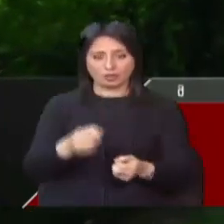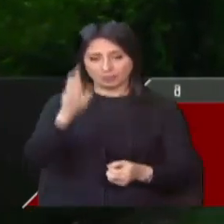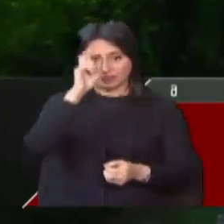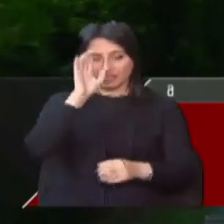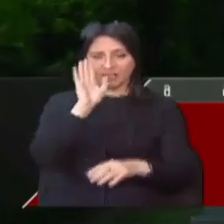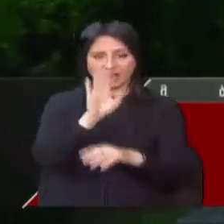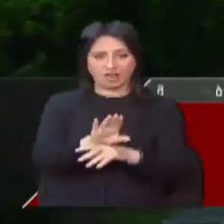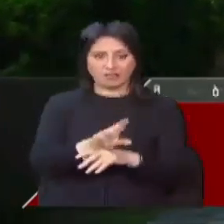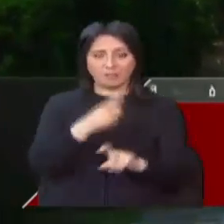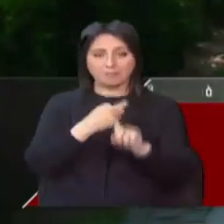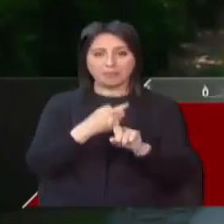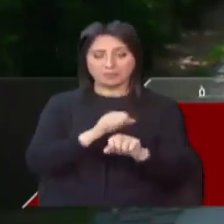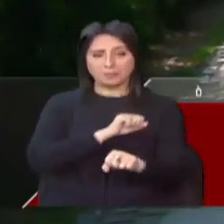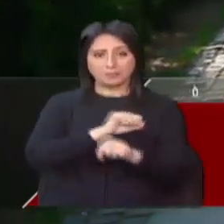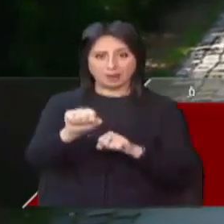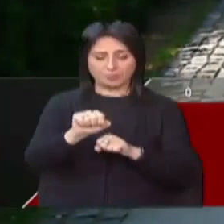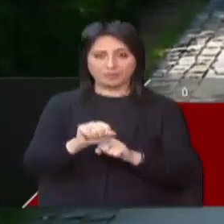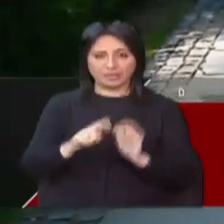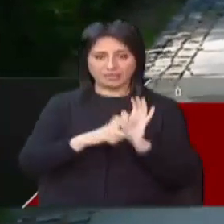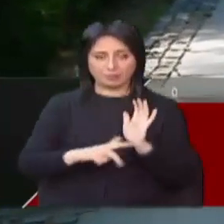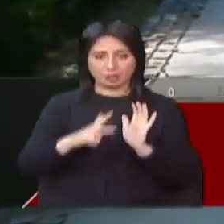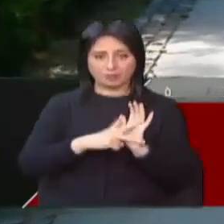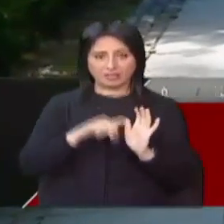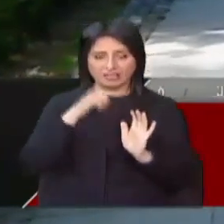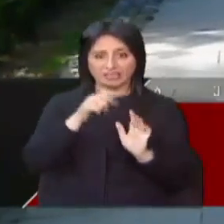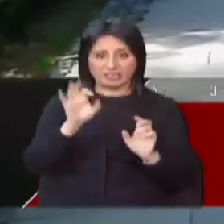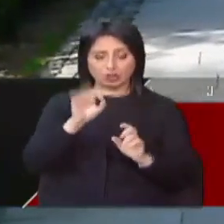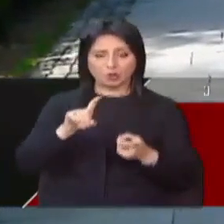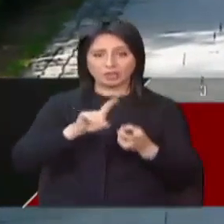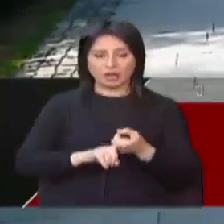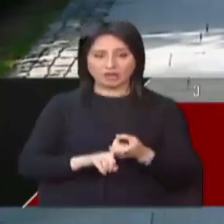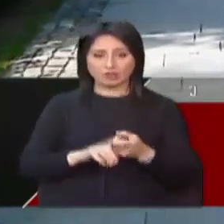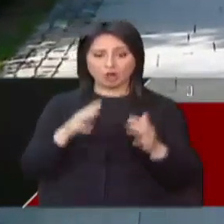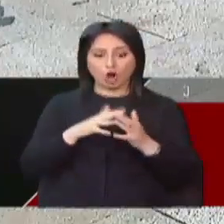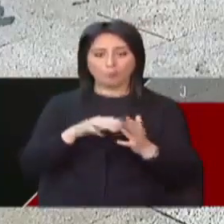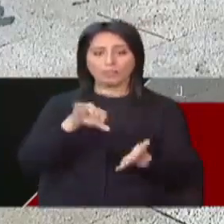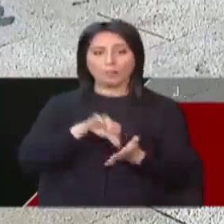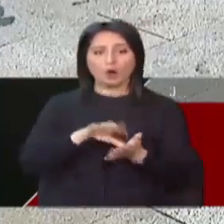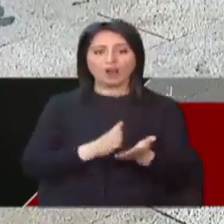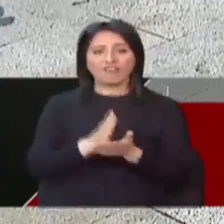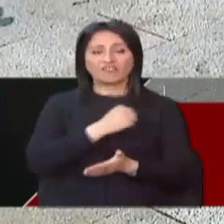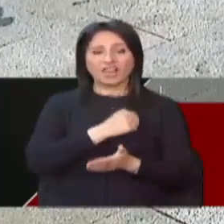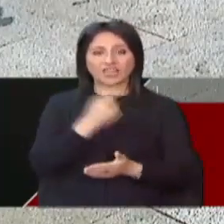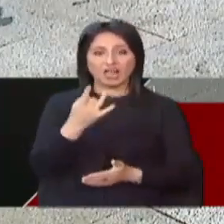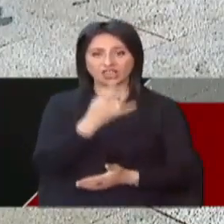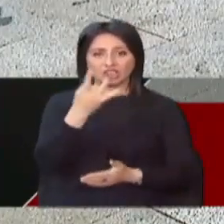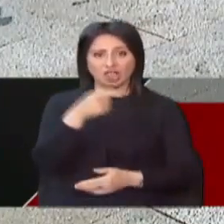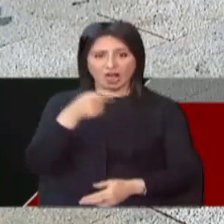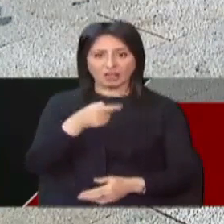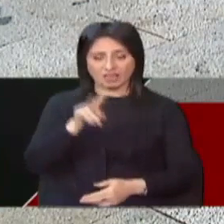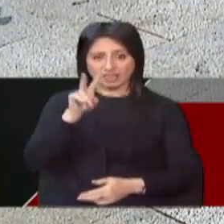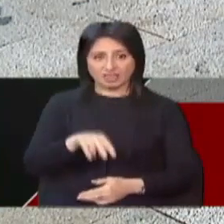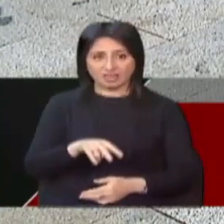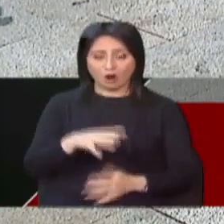მთავრობის განკარგულებით ფაშიზმზე გამარჯვების 78 წლისთავთან დაკავშირებით ომში მონაწილე ვეტერანებმა ერთჯერადად 1000